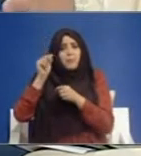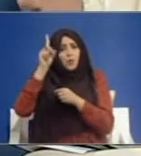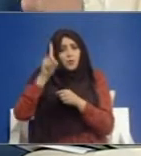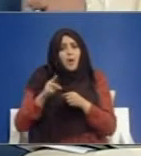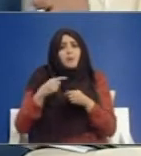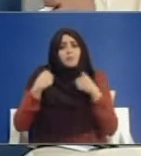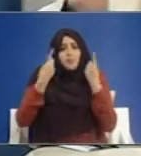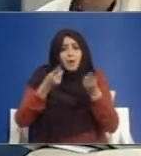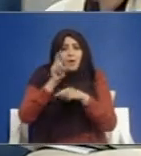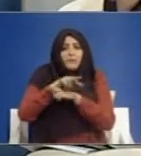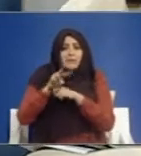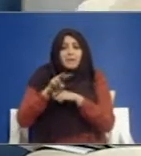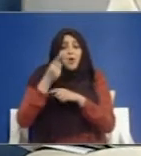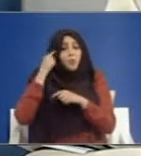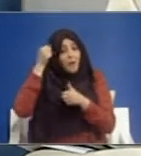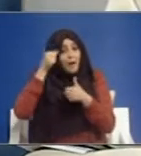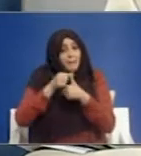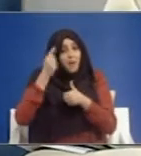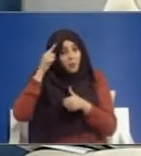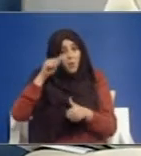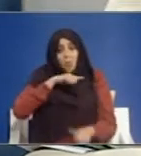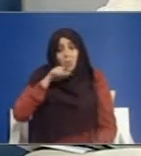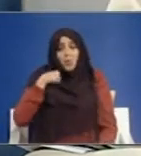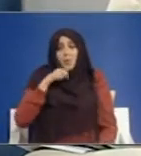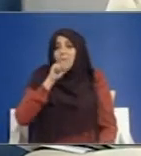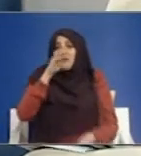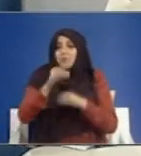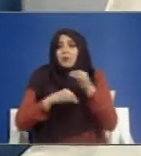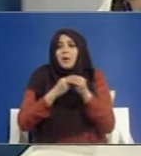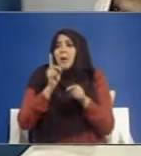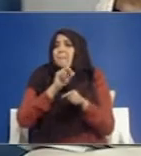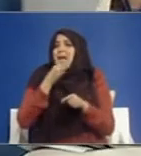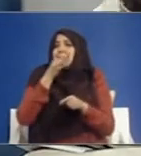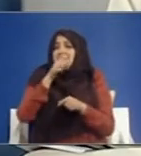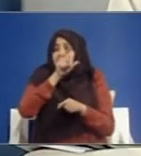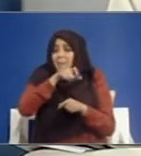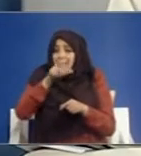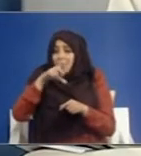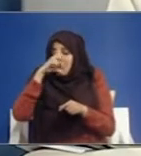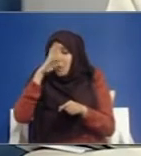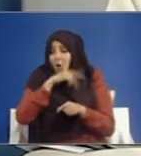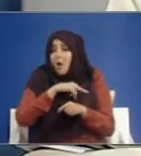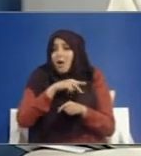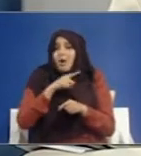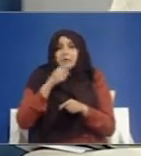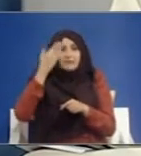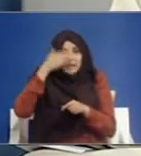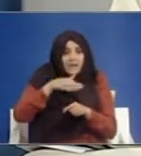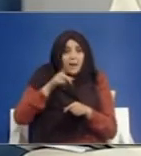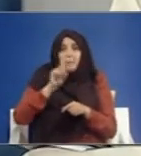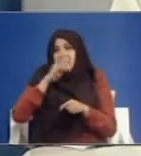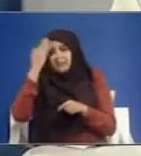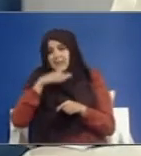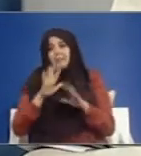الآخرة. إذن هنا لم يشير إلى كون المزارين يعرفان